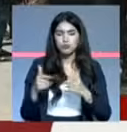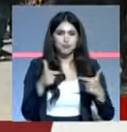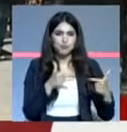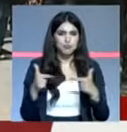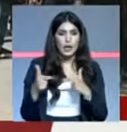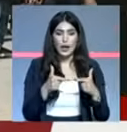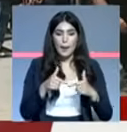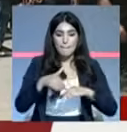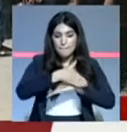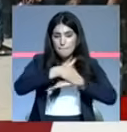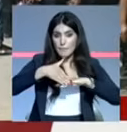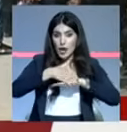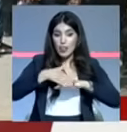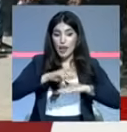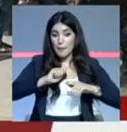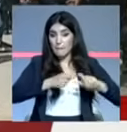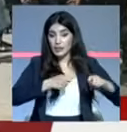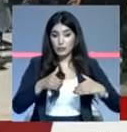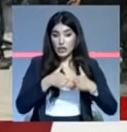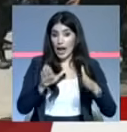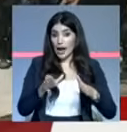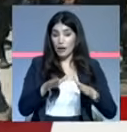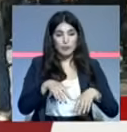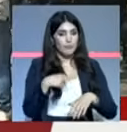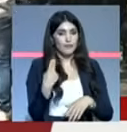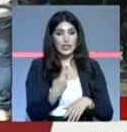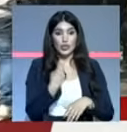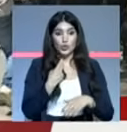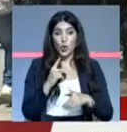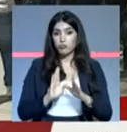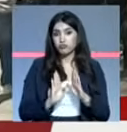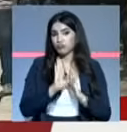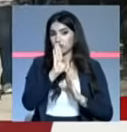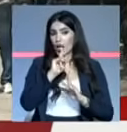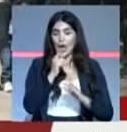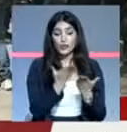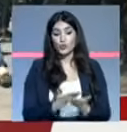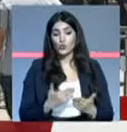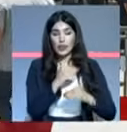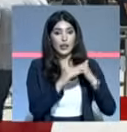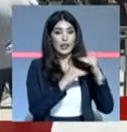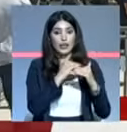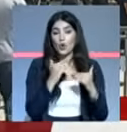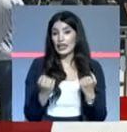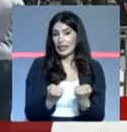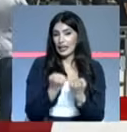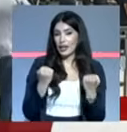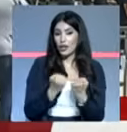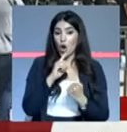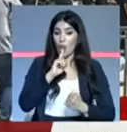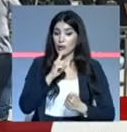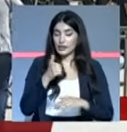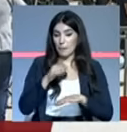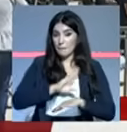لفك طوق أمني فرض على المنطقة للحيلولة دون أي تصعيد محتمل على أرضات تطورات الأحداث بفعل